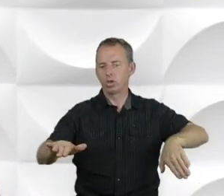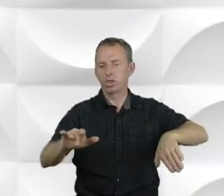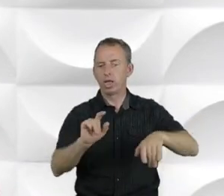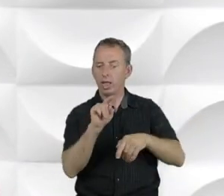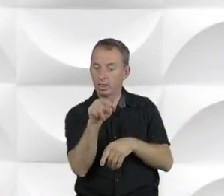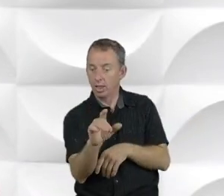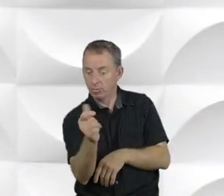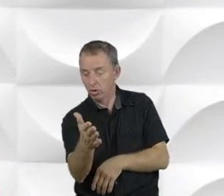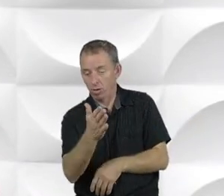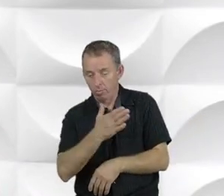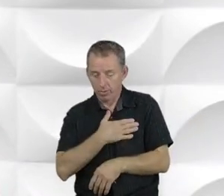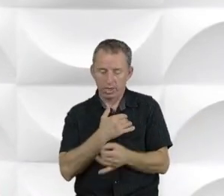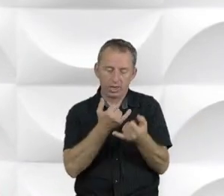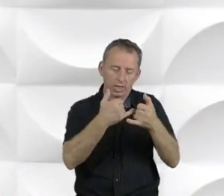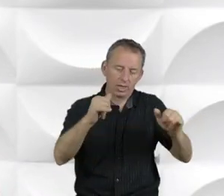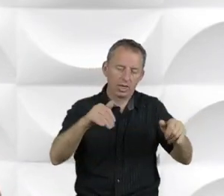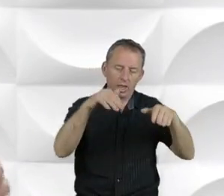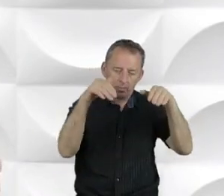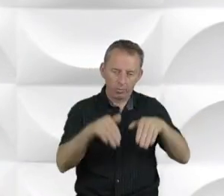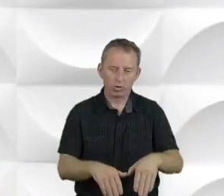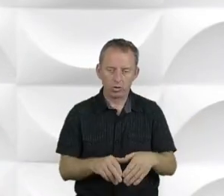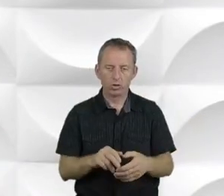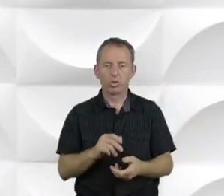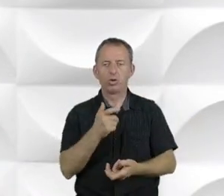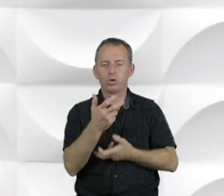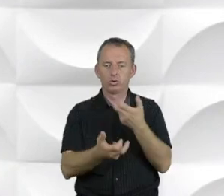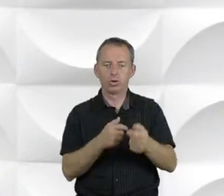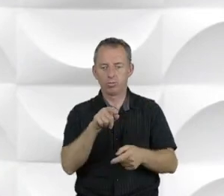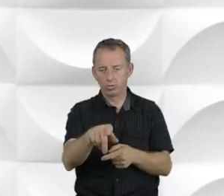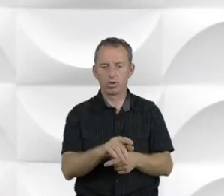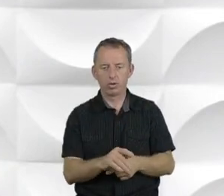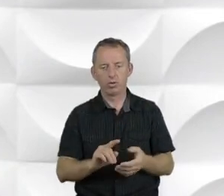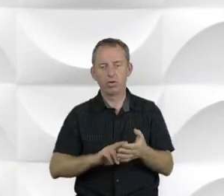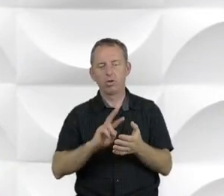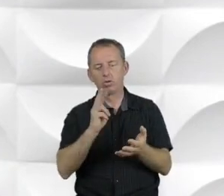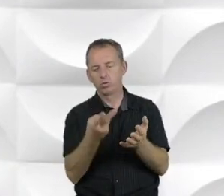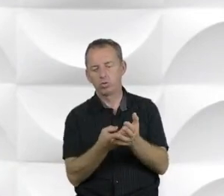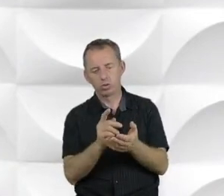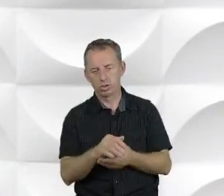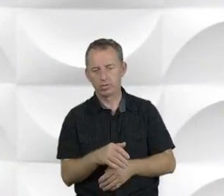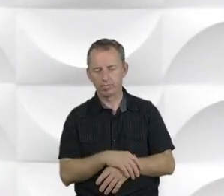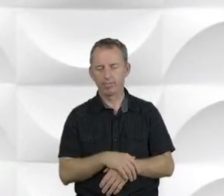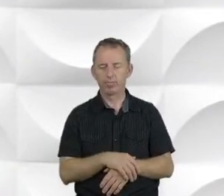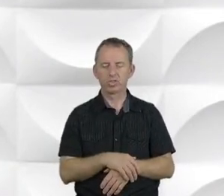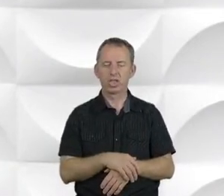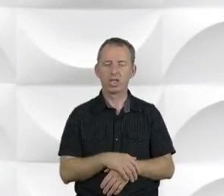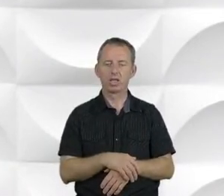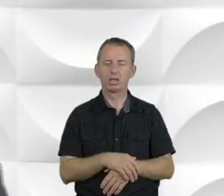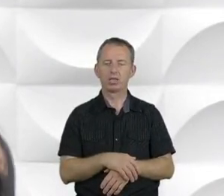i nie mieć możliwości już sięgnąć po to po raz wtóry.